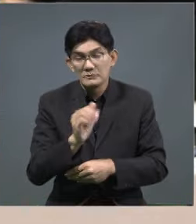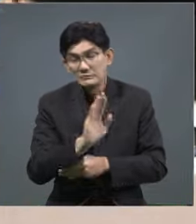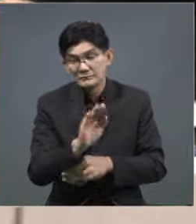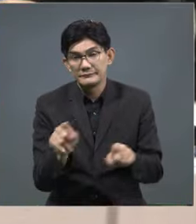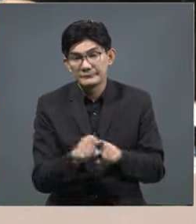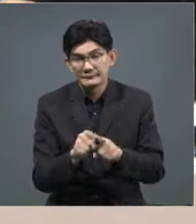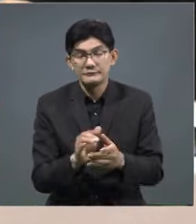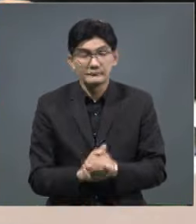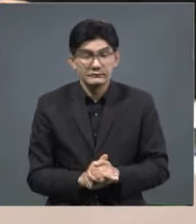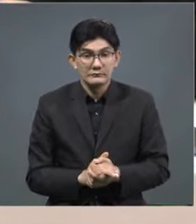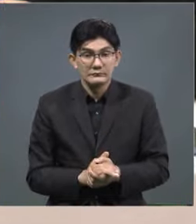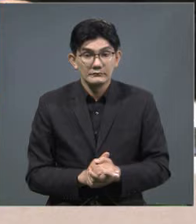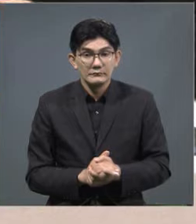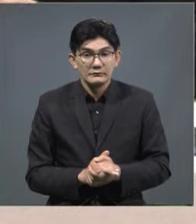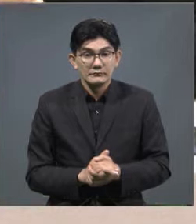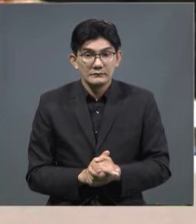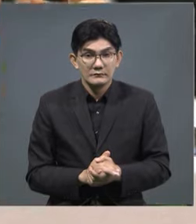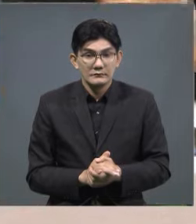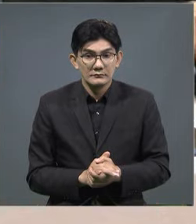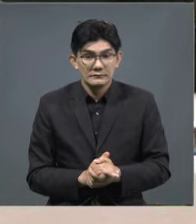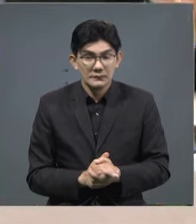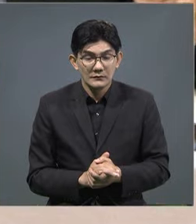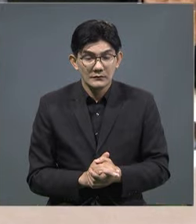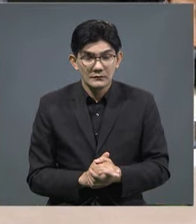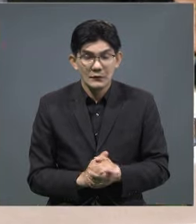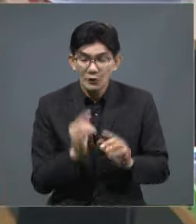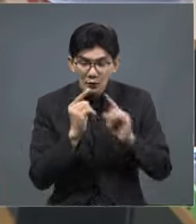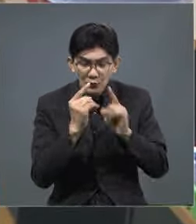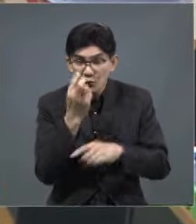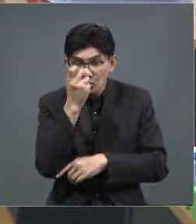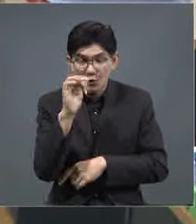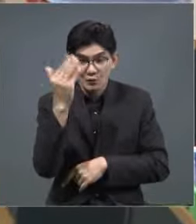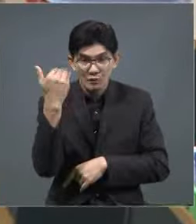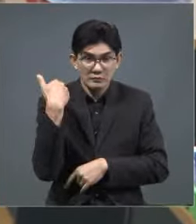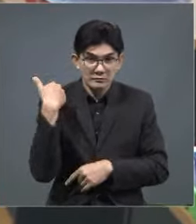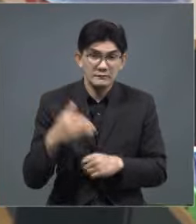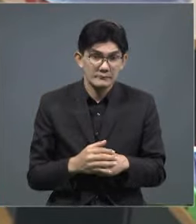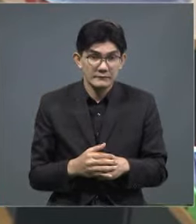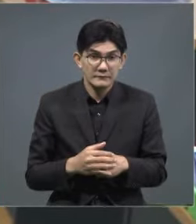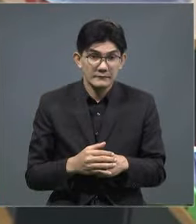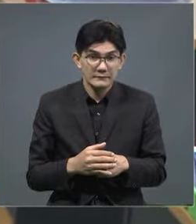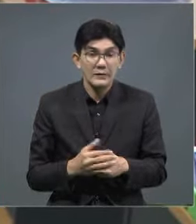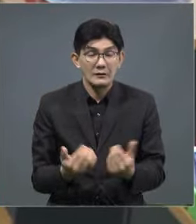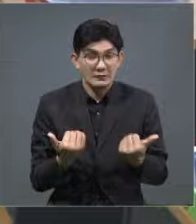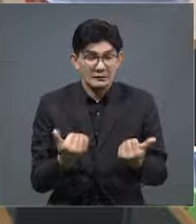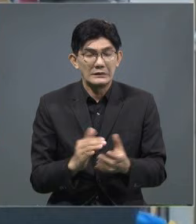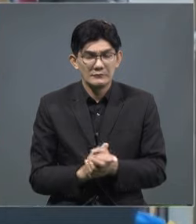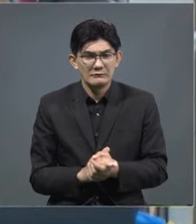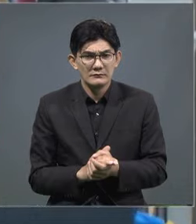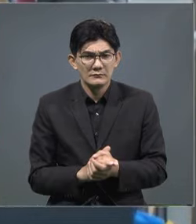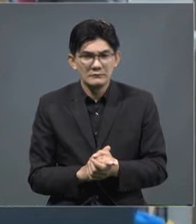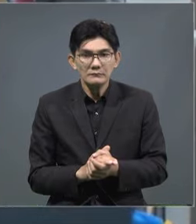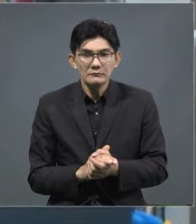นะครับก็เดี๋ยวต้องลองไปดูลองพูดคุยกันดูอีกสักครั้งนึงนะครับเพราะว่าดูแล้วเนี่ยคือมุมม